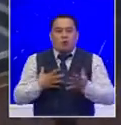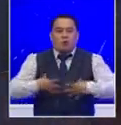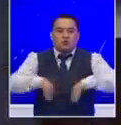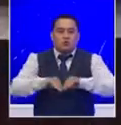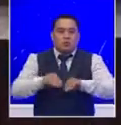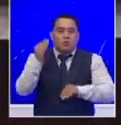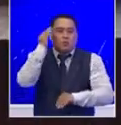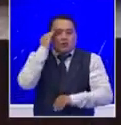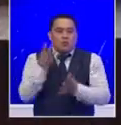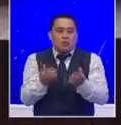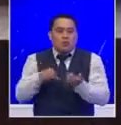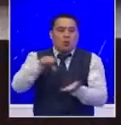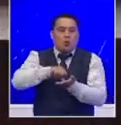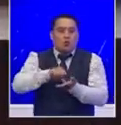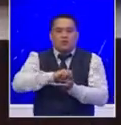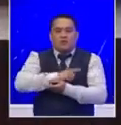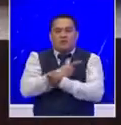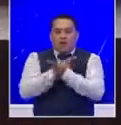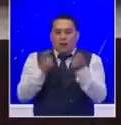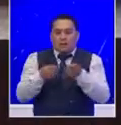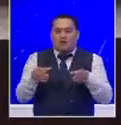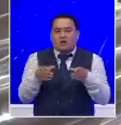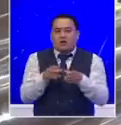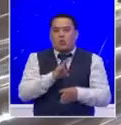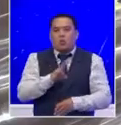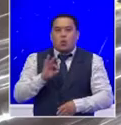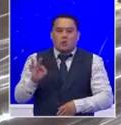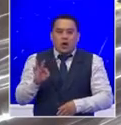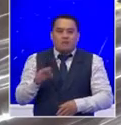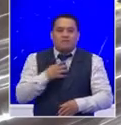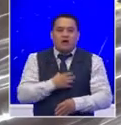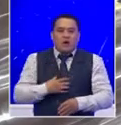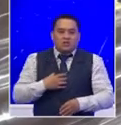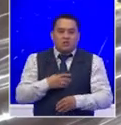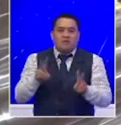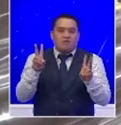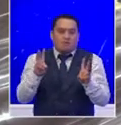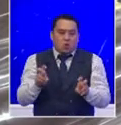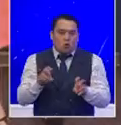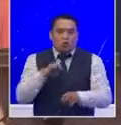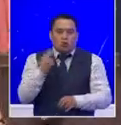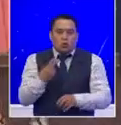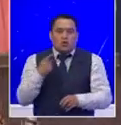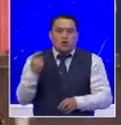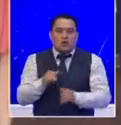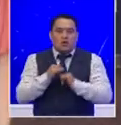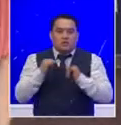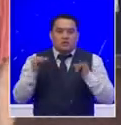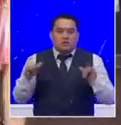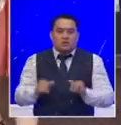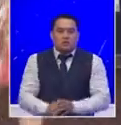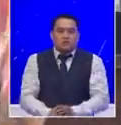мнение, принимая участие в освещении деятельности партии «Нур Отан», поднимая важные и острые вопросы социально-экономического